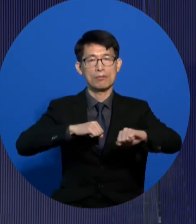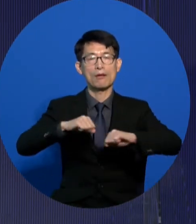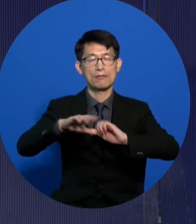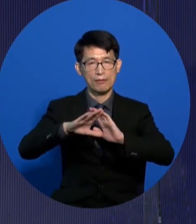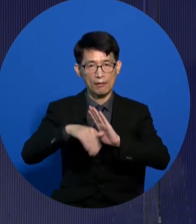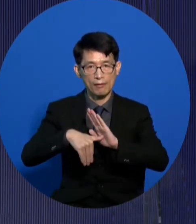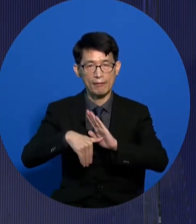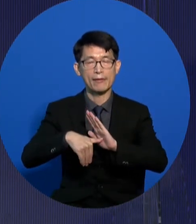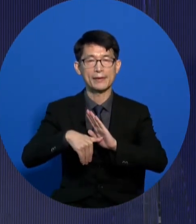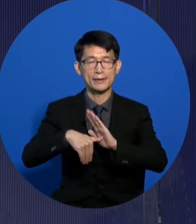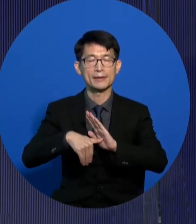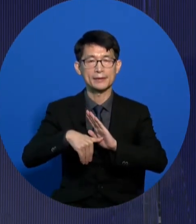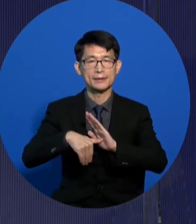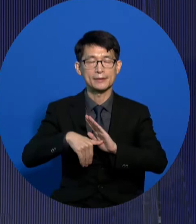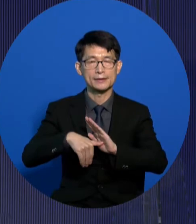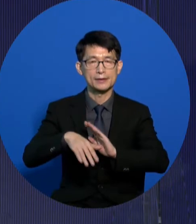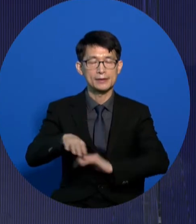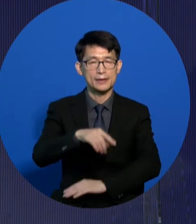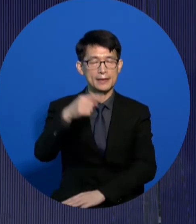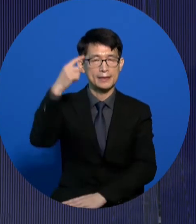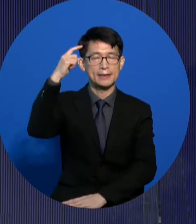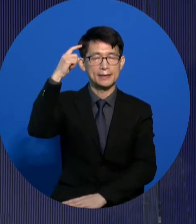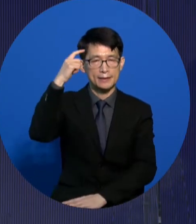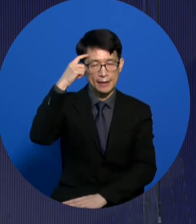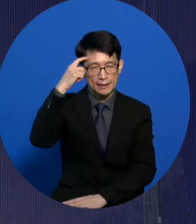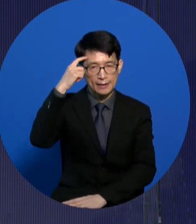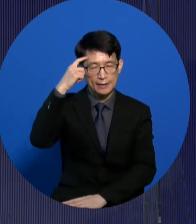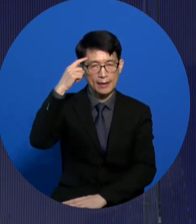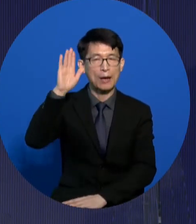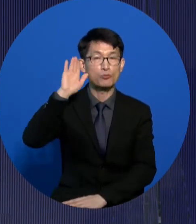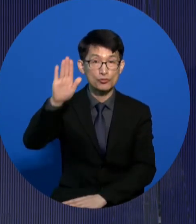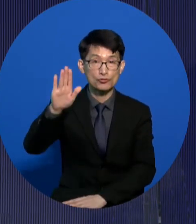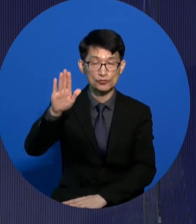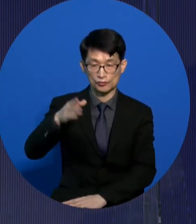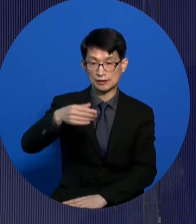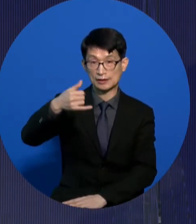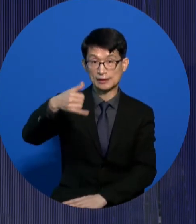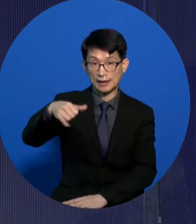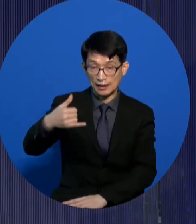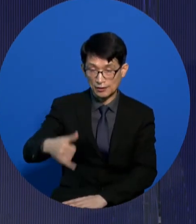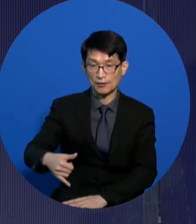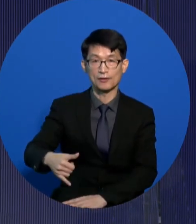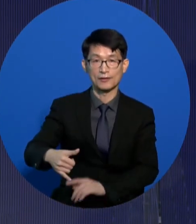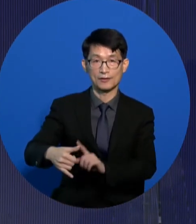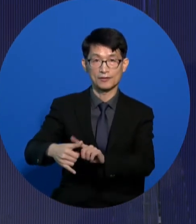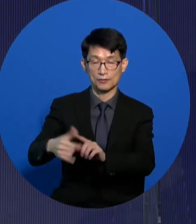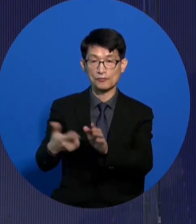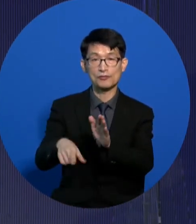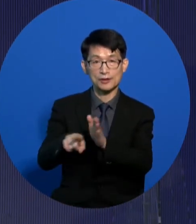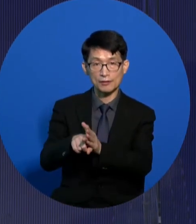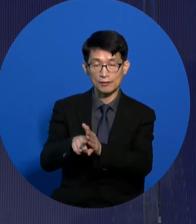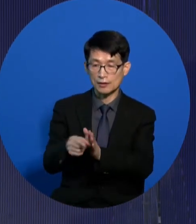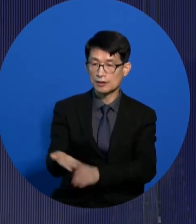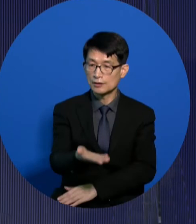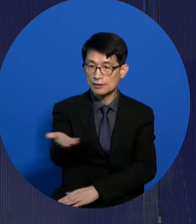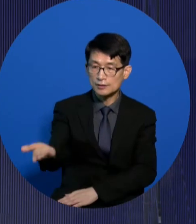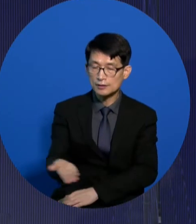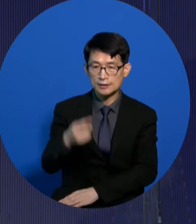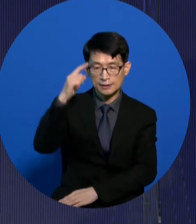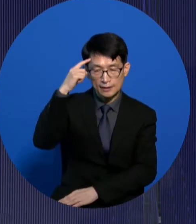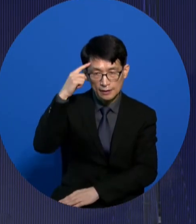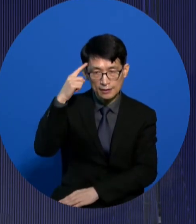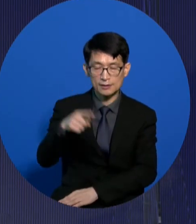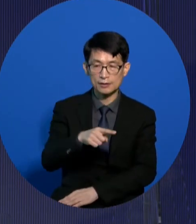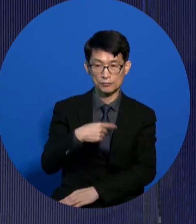이러한 교육적인 거, 우리의 후세대들을 위한 이러한 교육적인 면에서도 항상 생각을 하시고